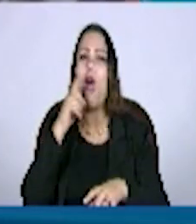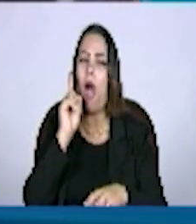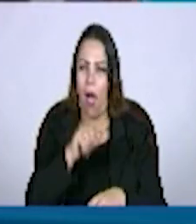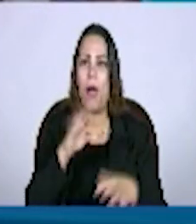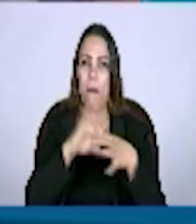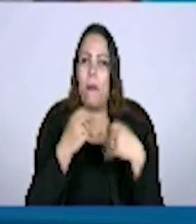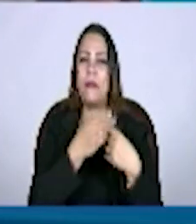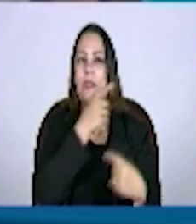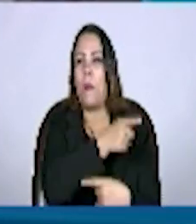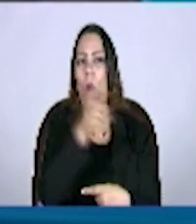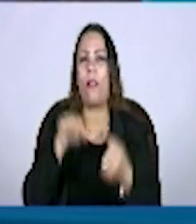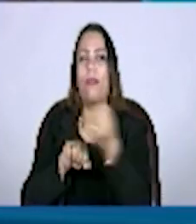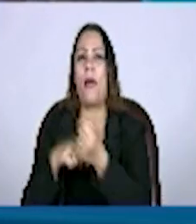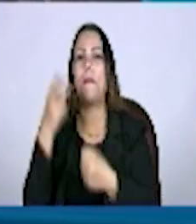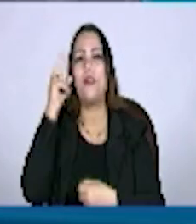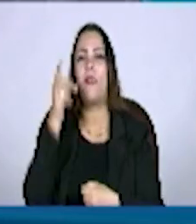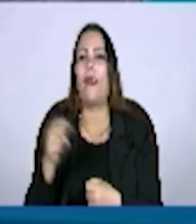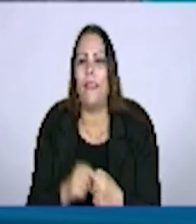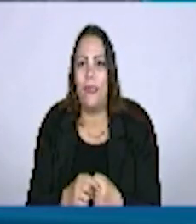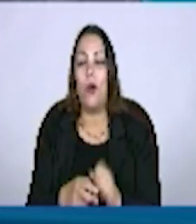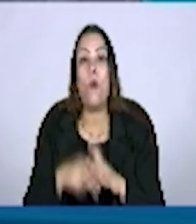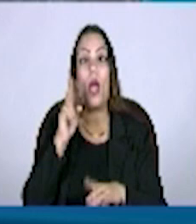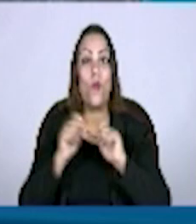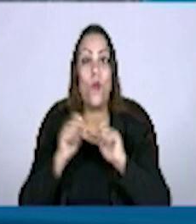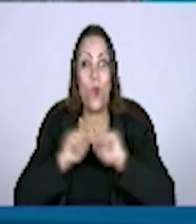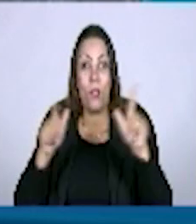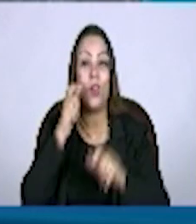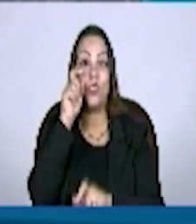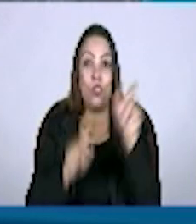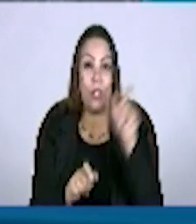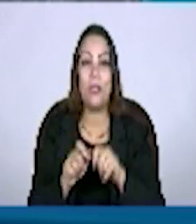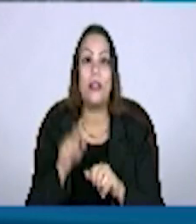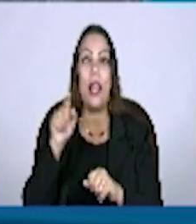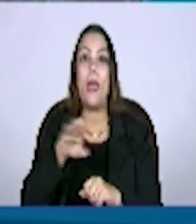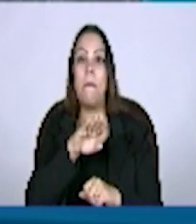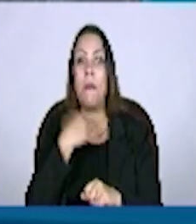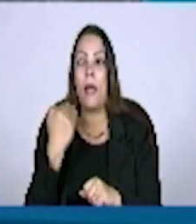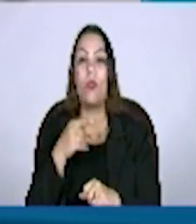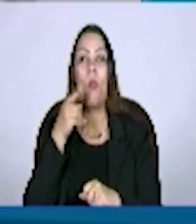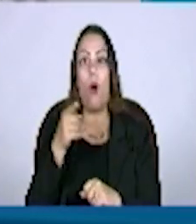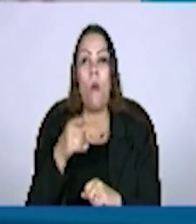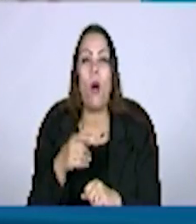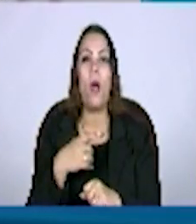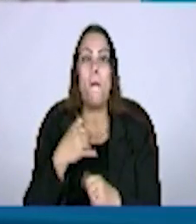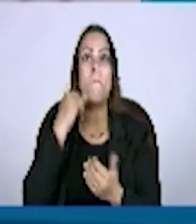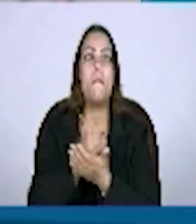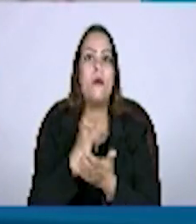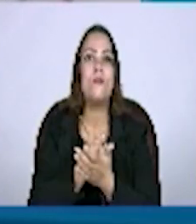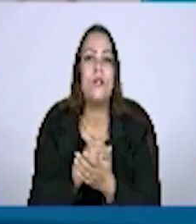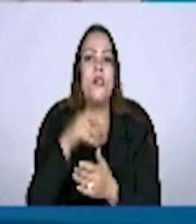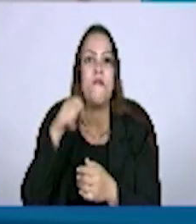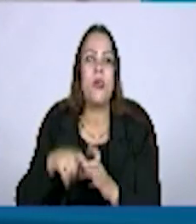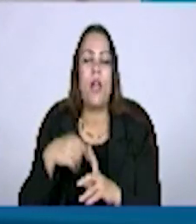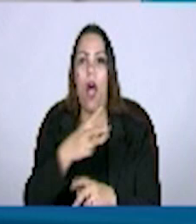لانها هي اللي بتدعم اسرائيل وواضح كمان ان الشخص الذي قتل وهو يمسك منصب مهم جدا